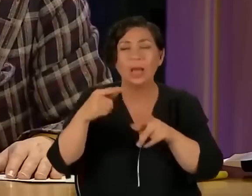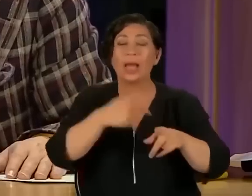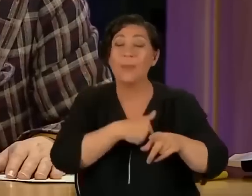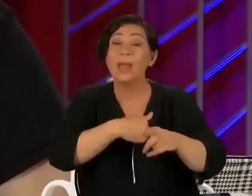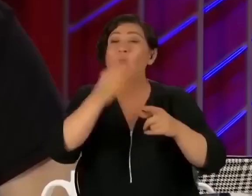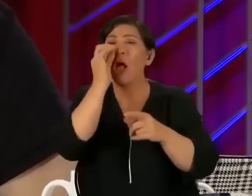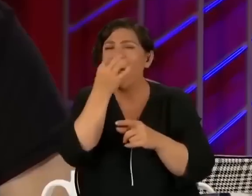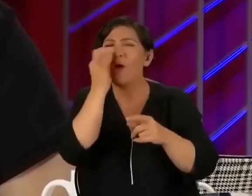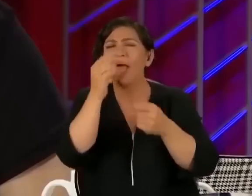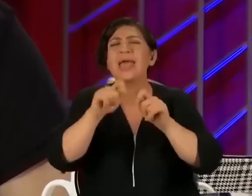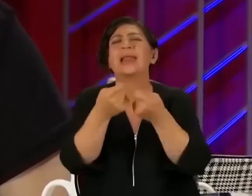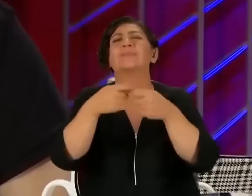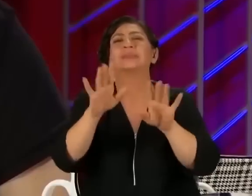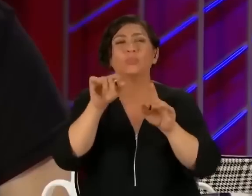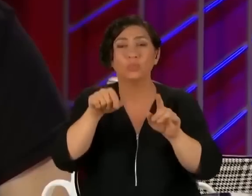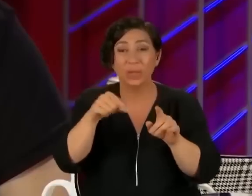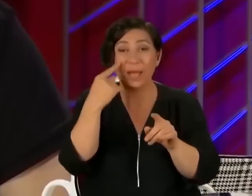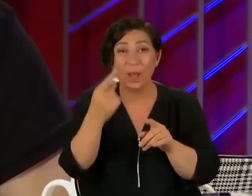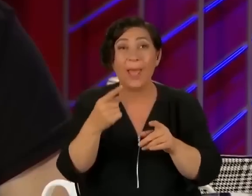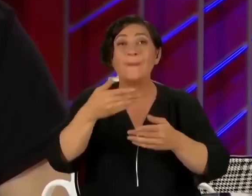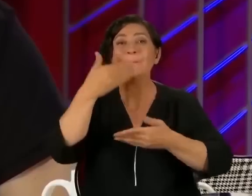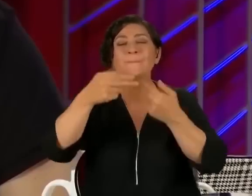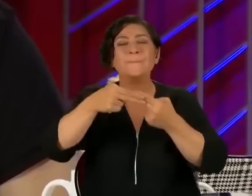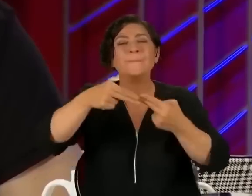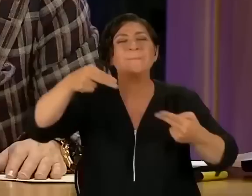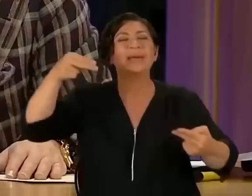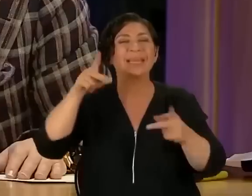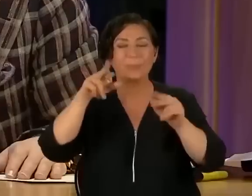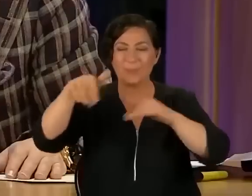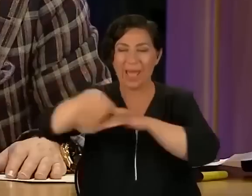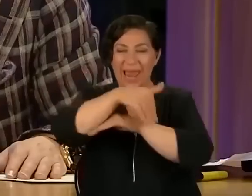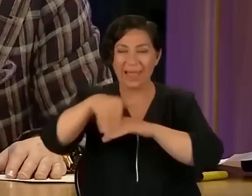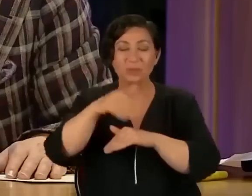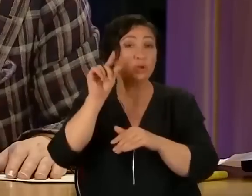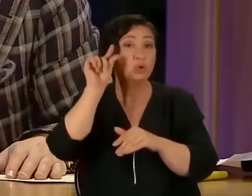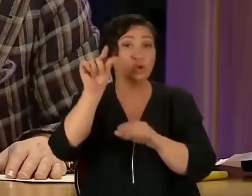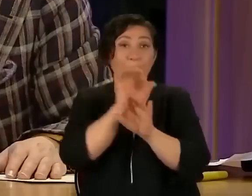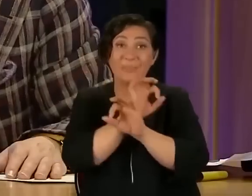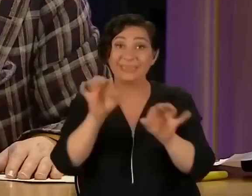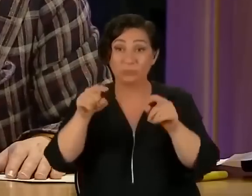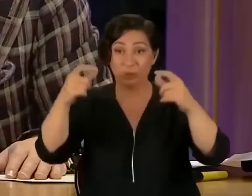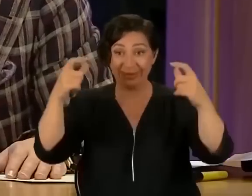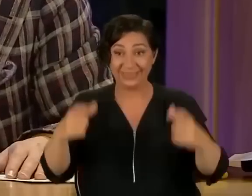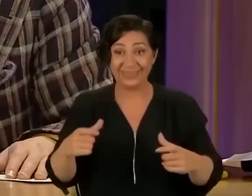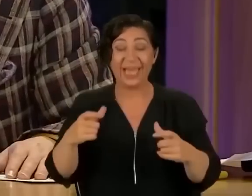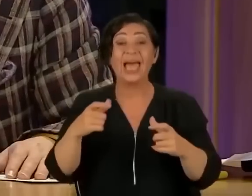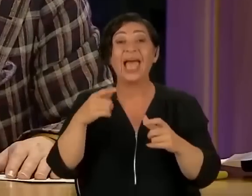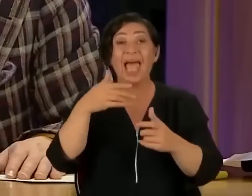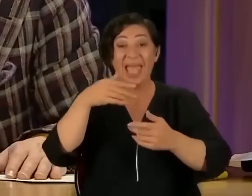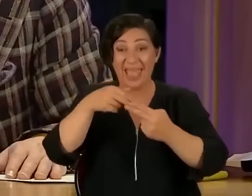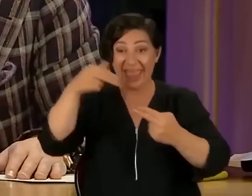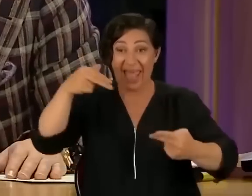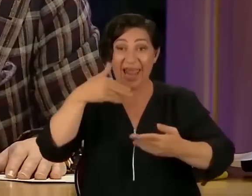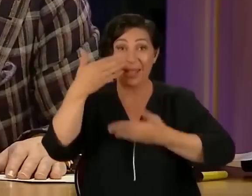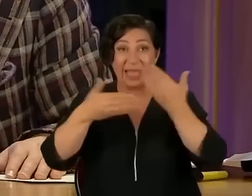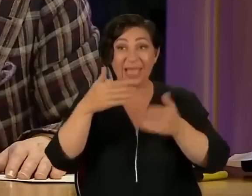kolay kolay kırılmazdı. Bugüne kıyasla masal gibi bir yerdi mahallemiz. Şüphesiz burası eserlerimdeki